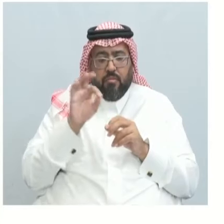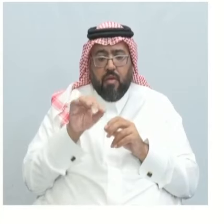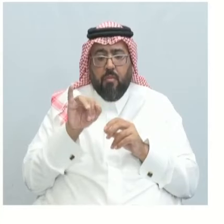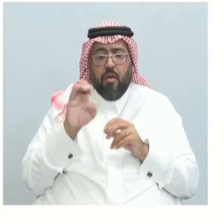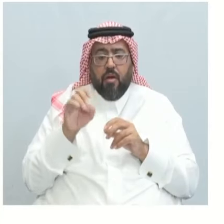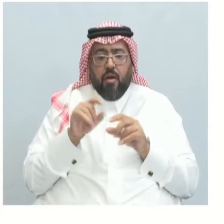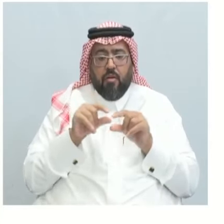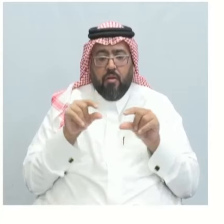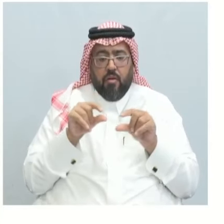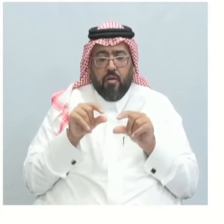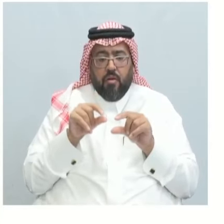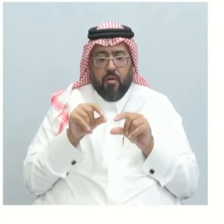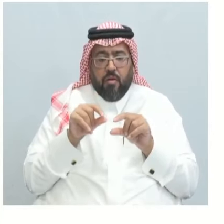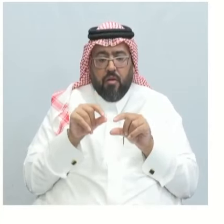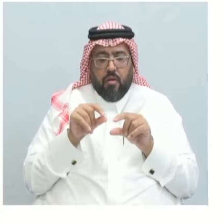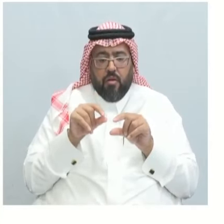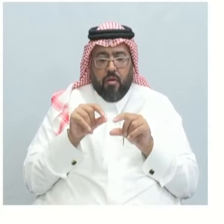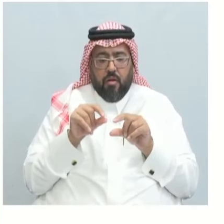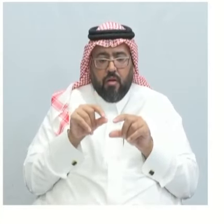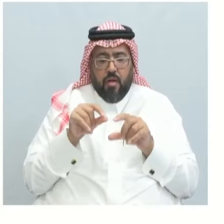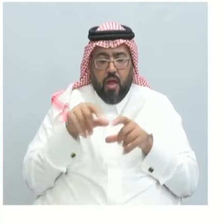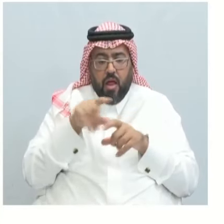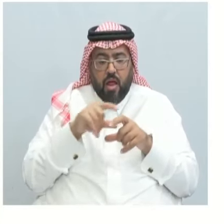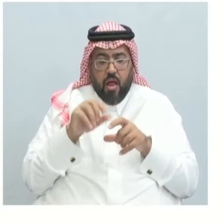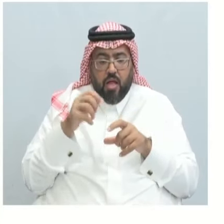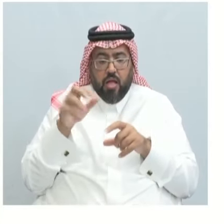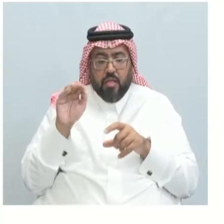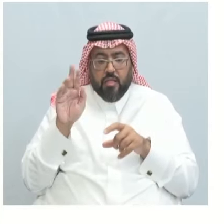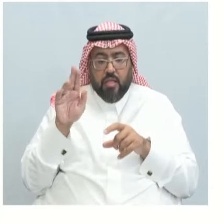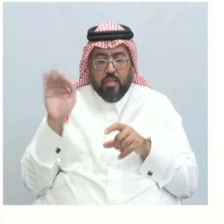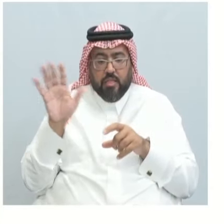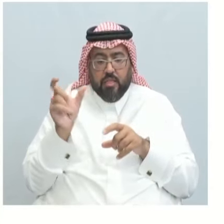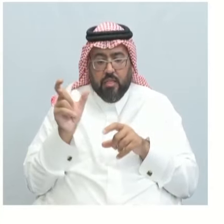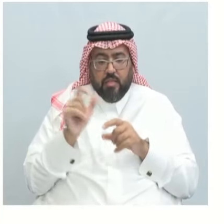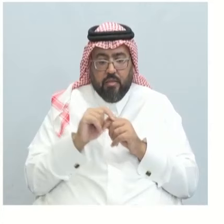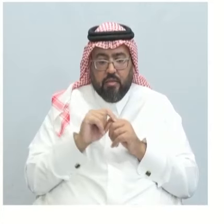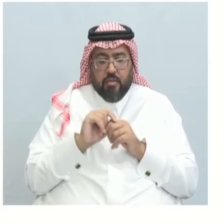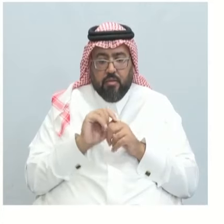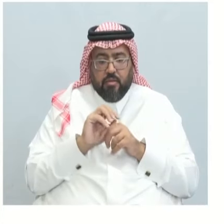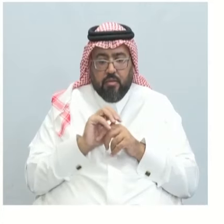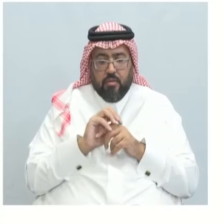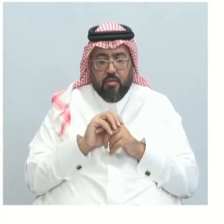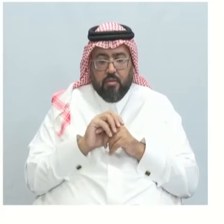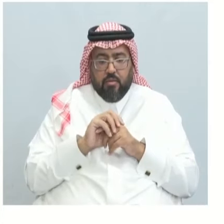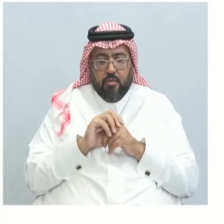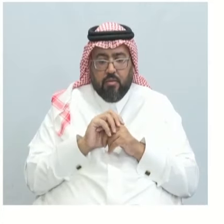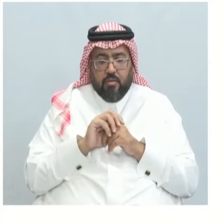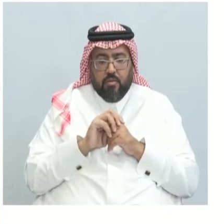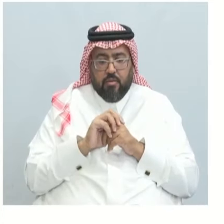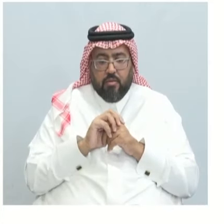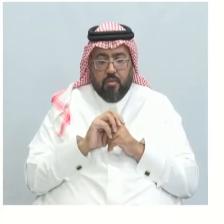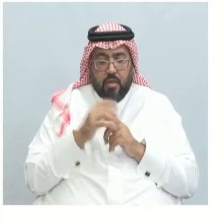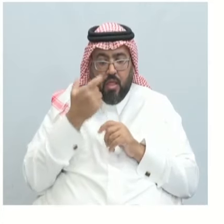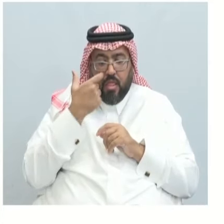محرك الاقراص ذو الحاله الصلبه ثم تحسين ولكن